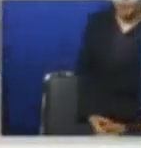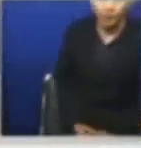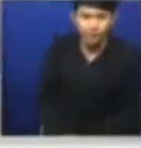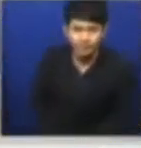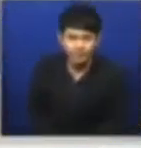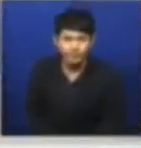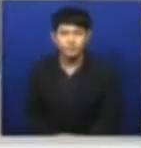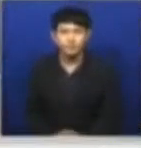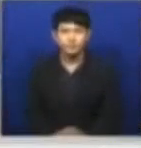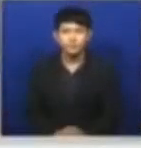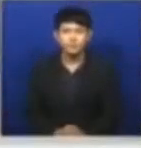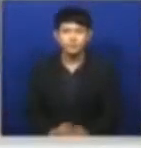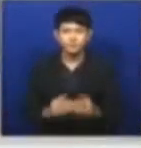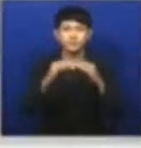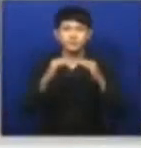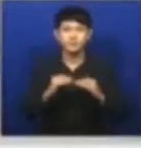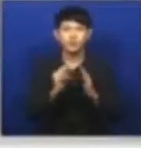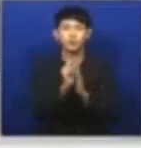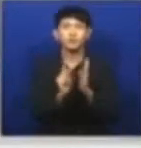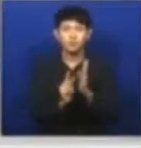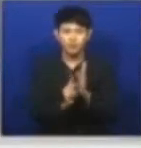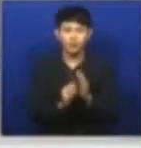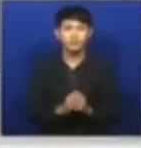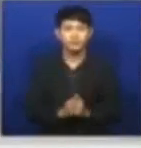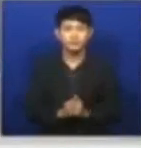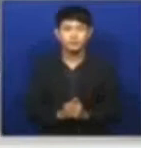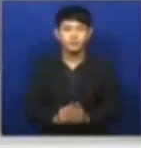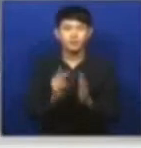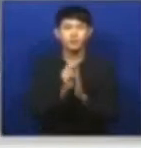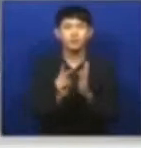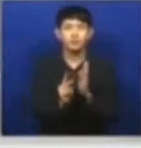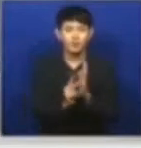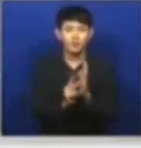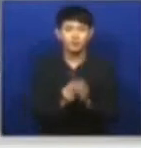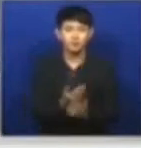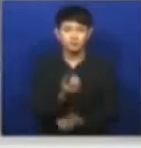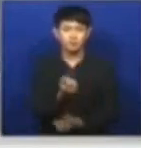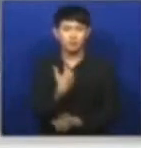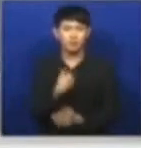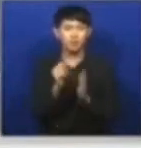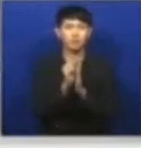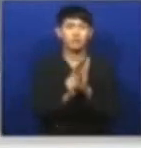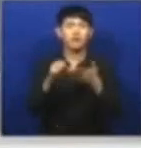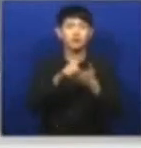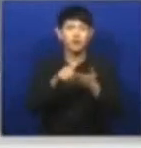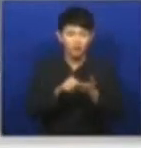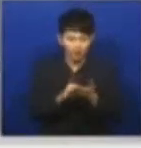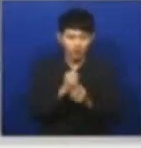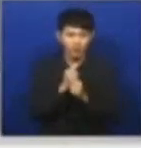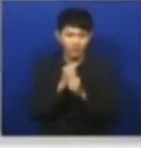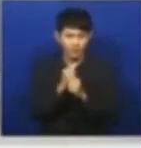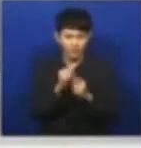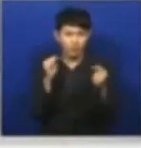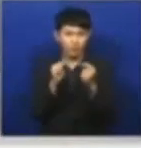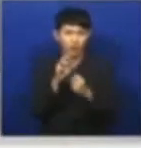ต่อไปด้านกฎหมายด้านกฎหมายท่านบอกว่าปรับปรุงกฎหมายพัฒนาให้สอดคล้องกับระบบส